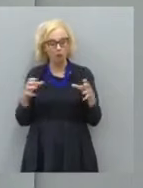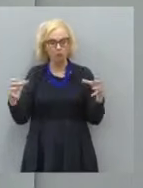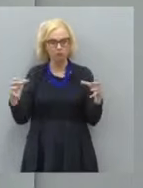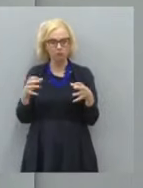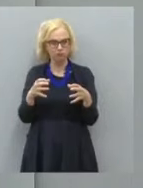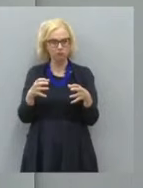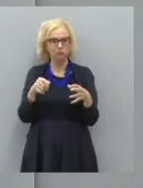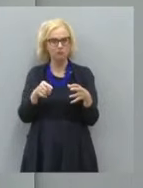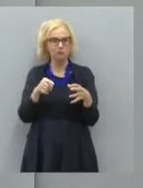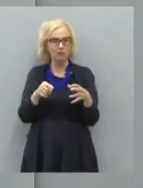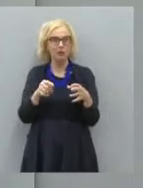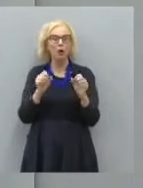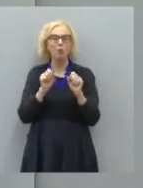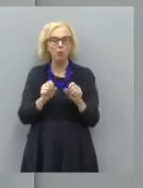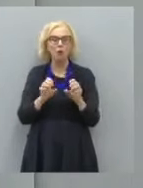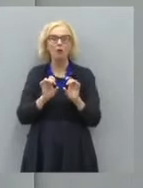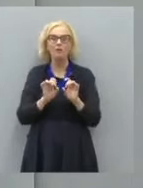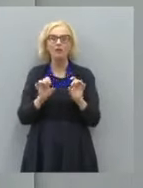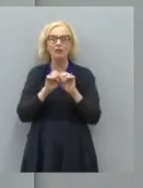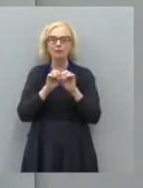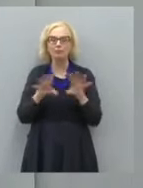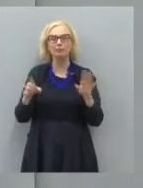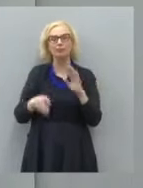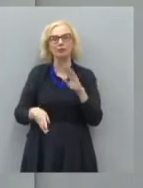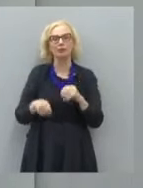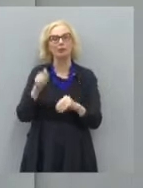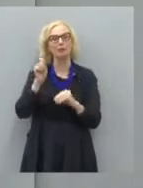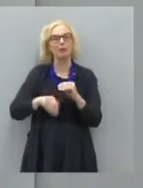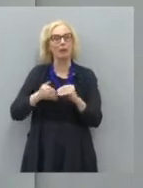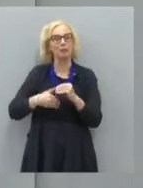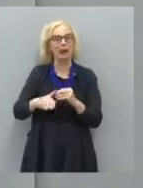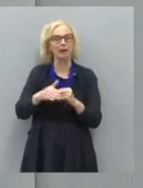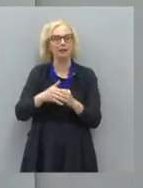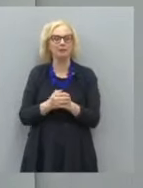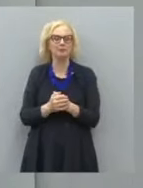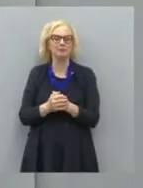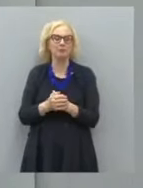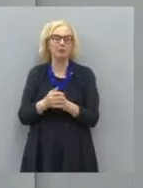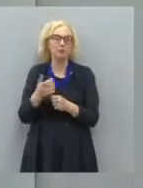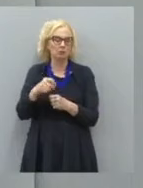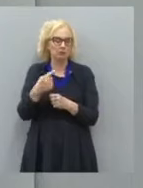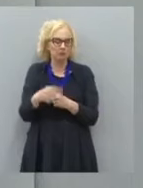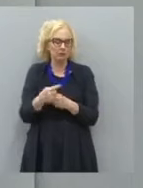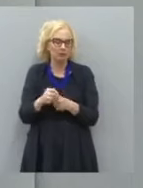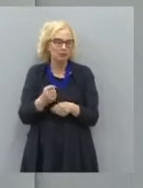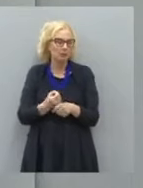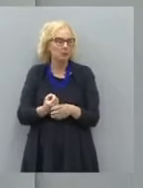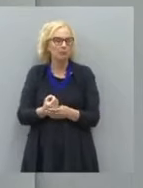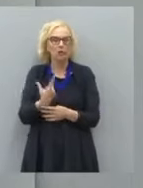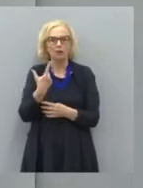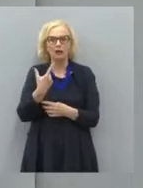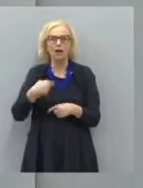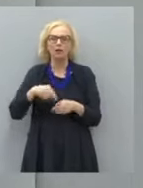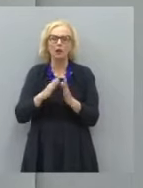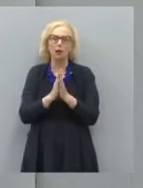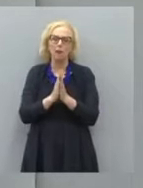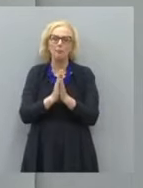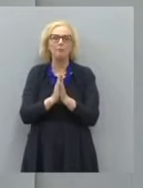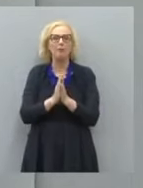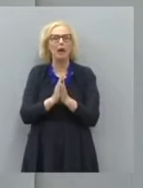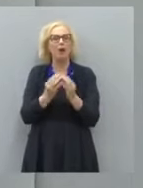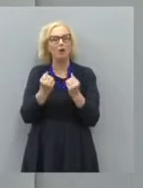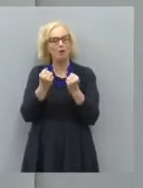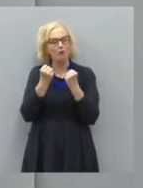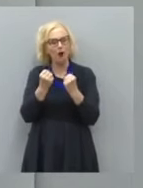che permette al virus di ripartire per questo è fondamentale ed è veramente un appello fortissimo e penso che